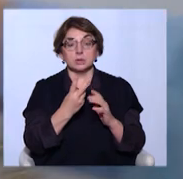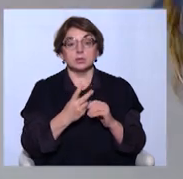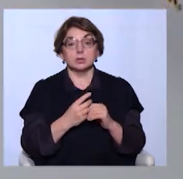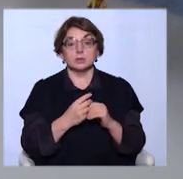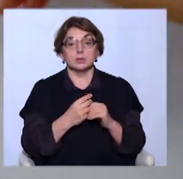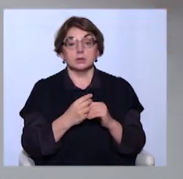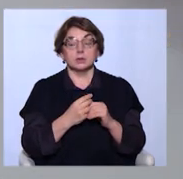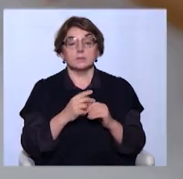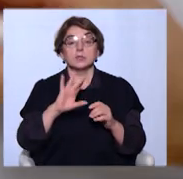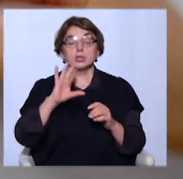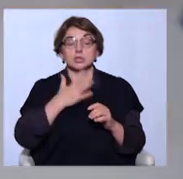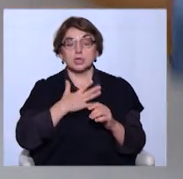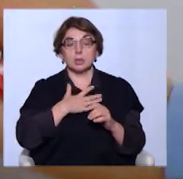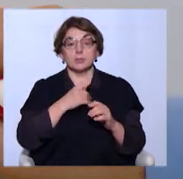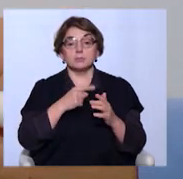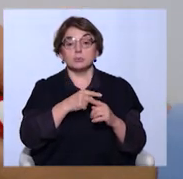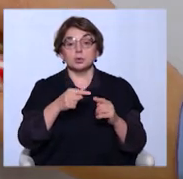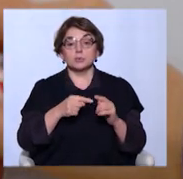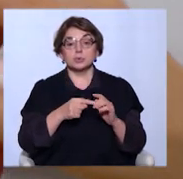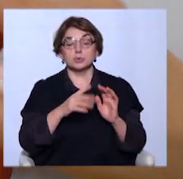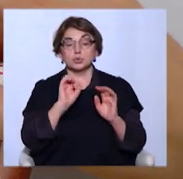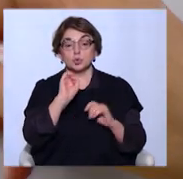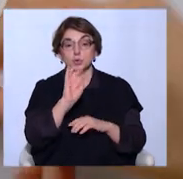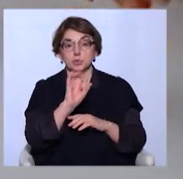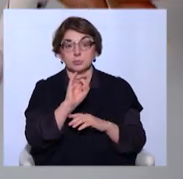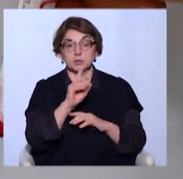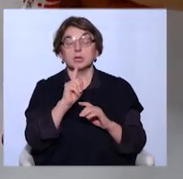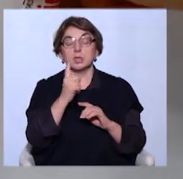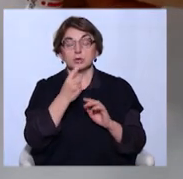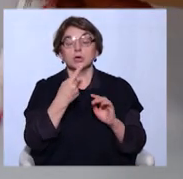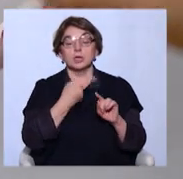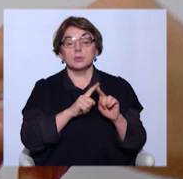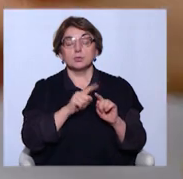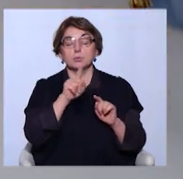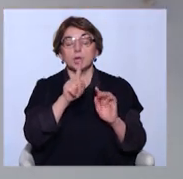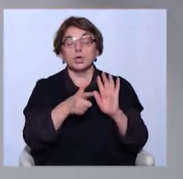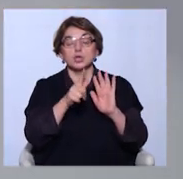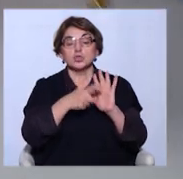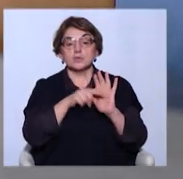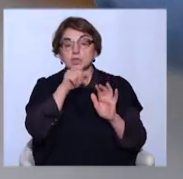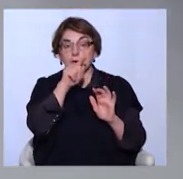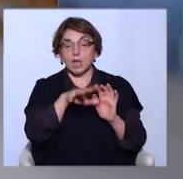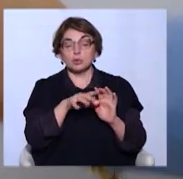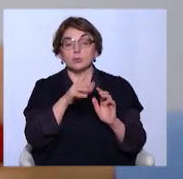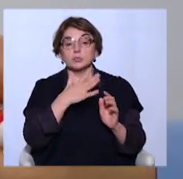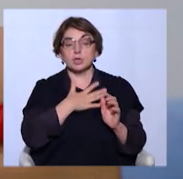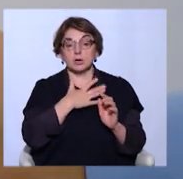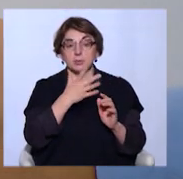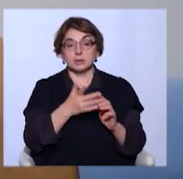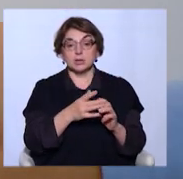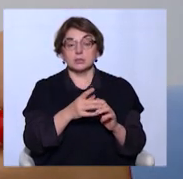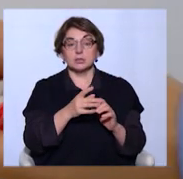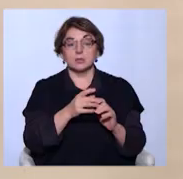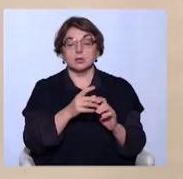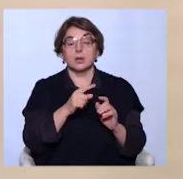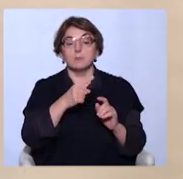+1 + 2 + 2. ჟანგბადი გვაქვს -14, რადგან 7 ატომი ჟანგბადია, ხოლო ქრომი შემთხვევაში